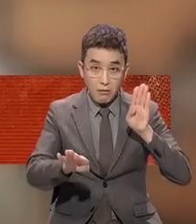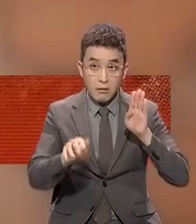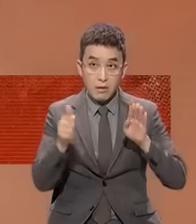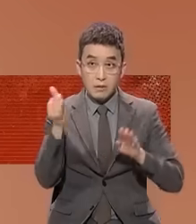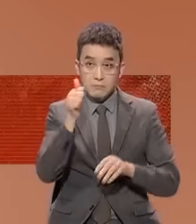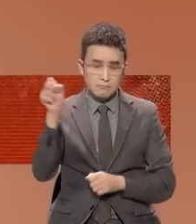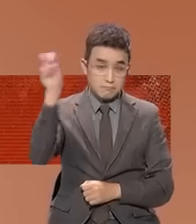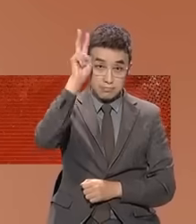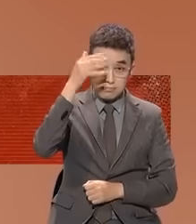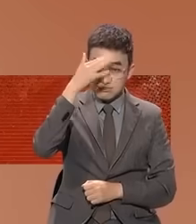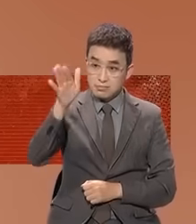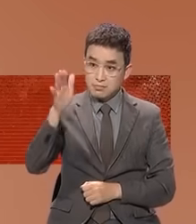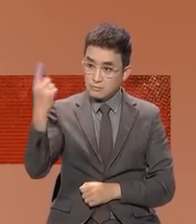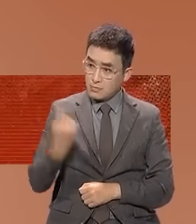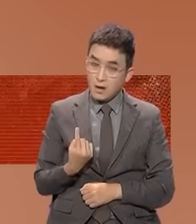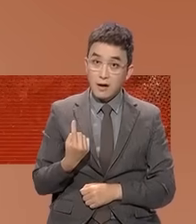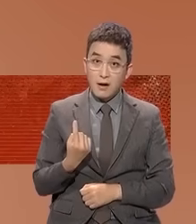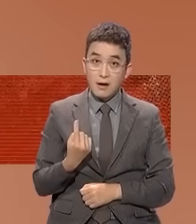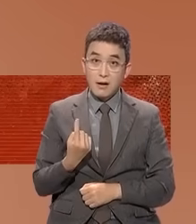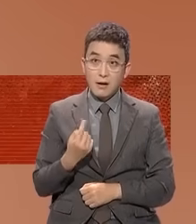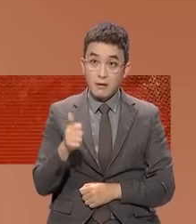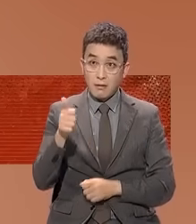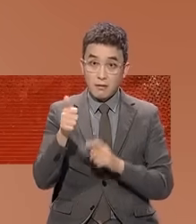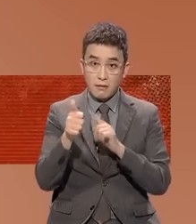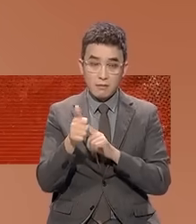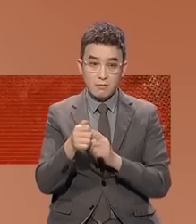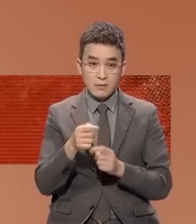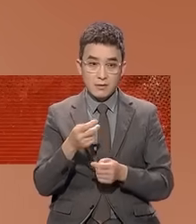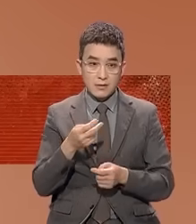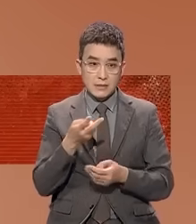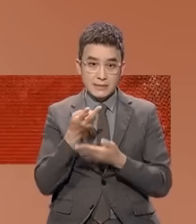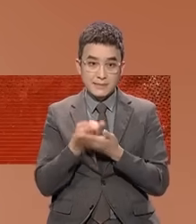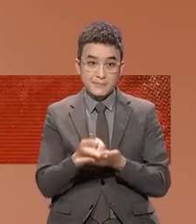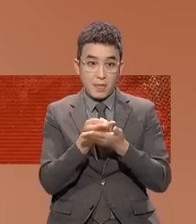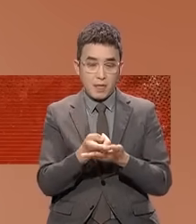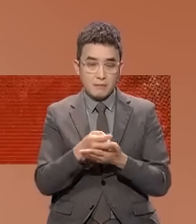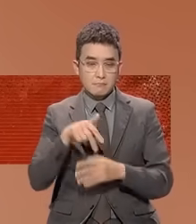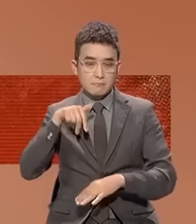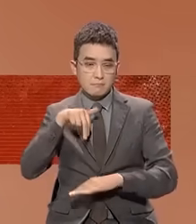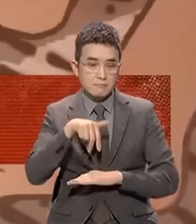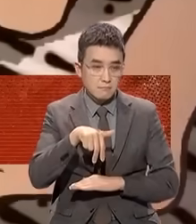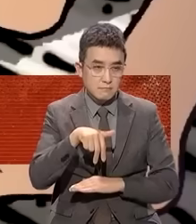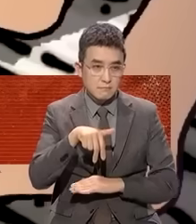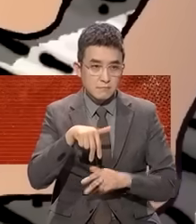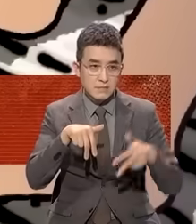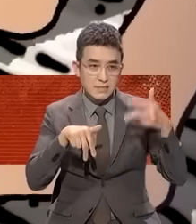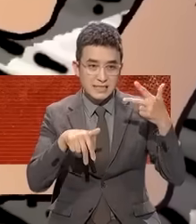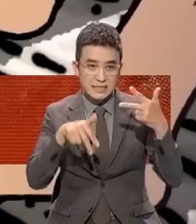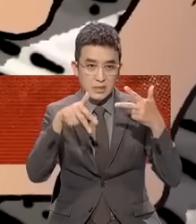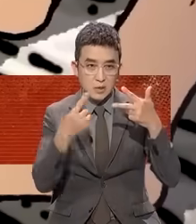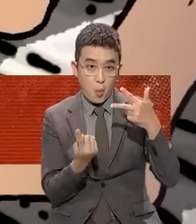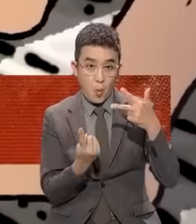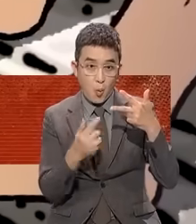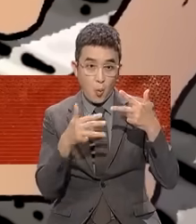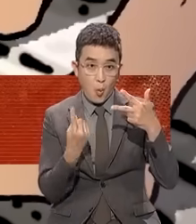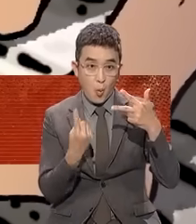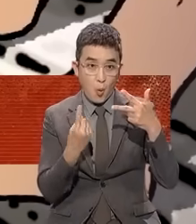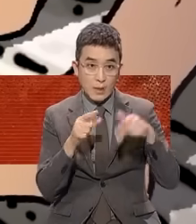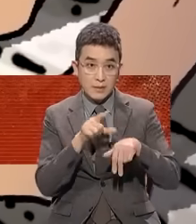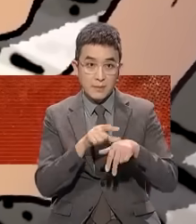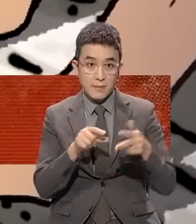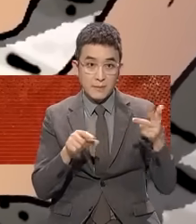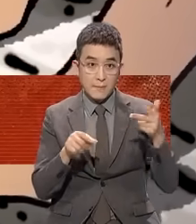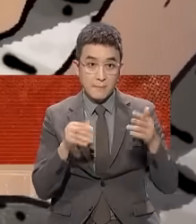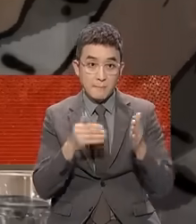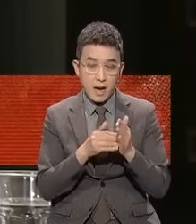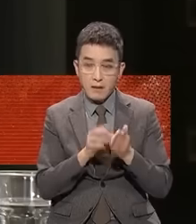안으로 들어왔다고 합니다. 당시 남성은 부부의 침대 쪽으로 왔고 7초 정도 머물고 나갔다고 합니다. 자,